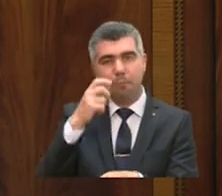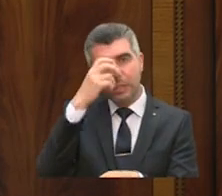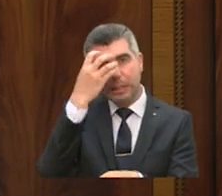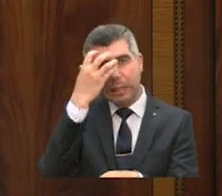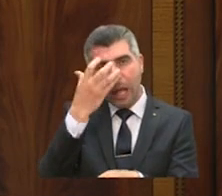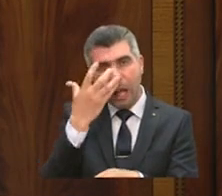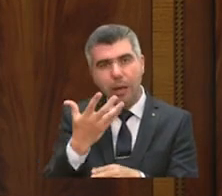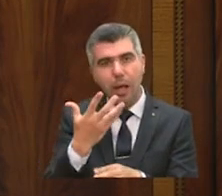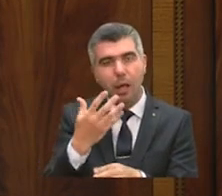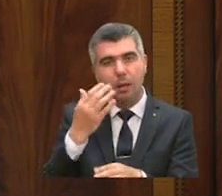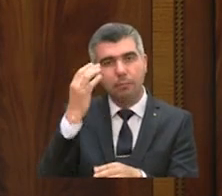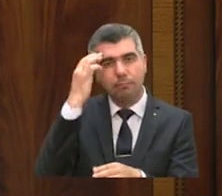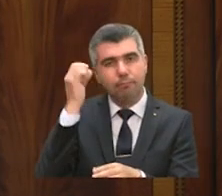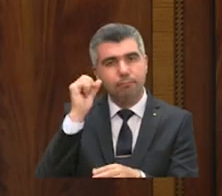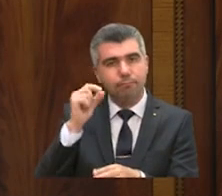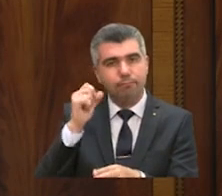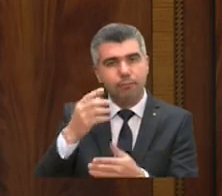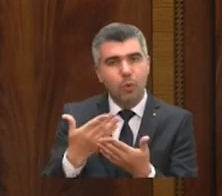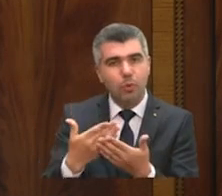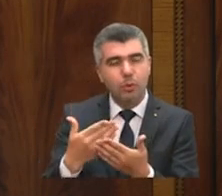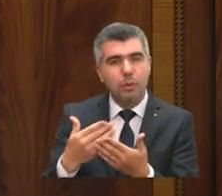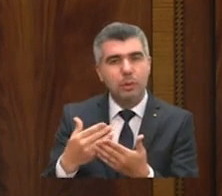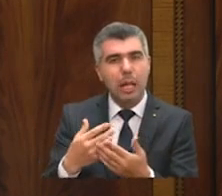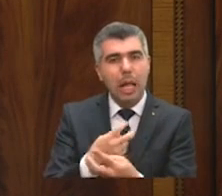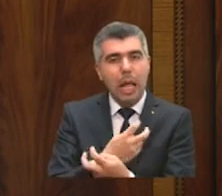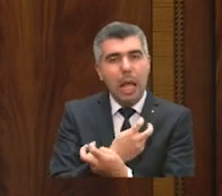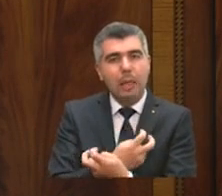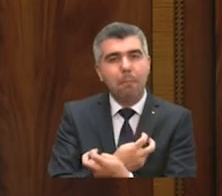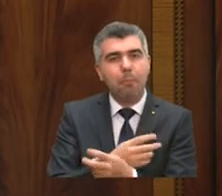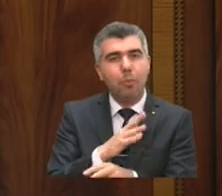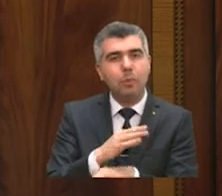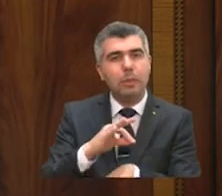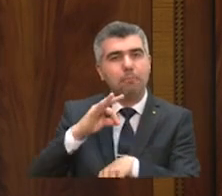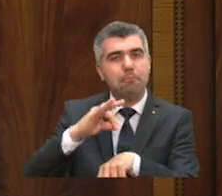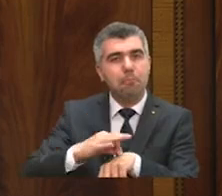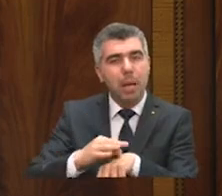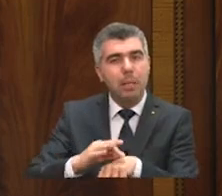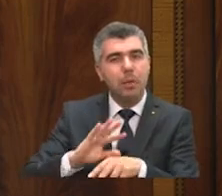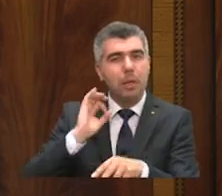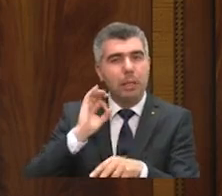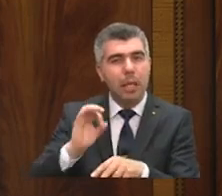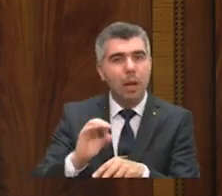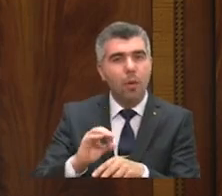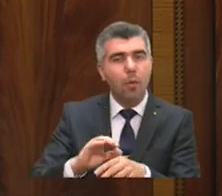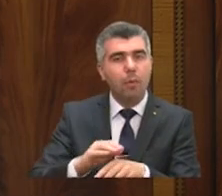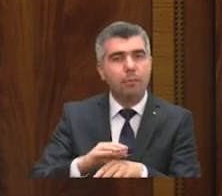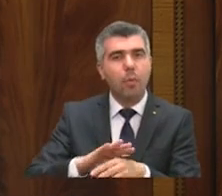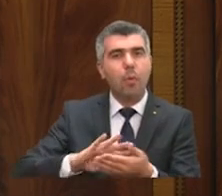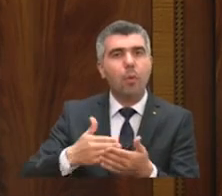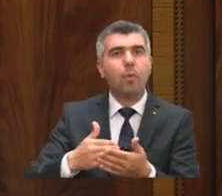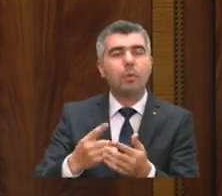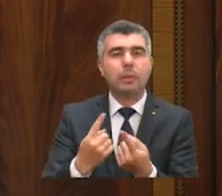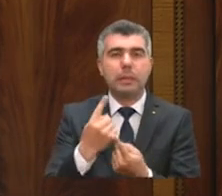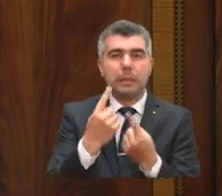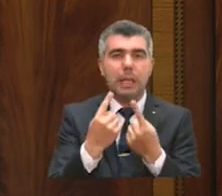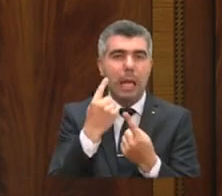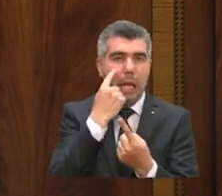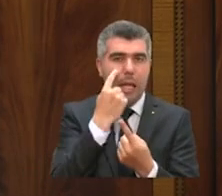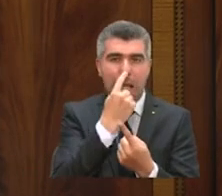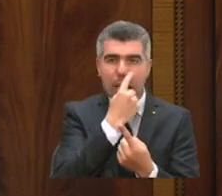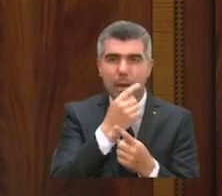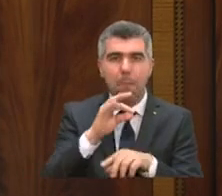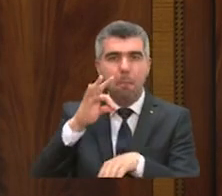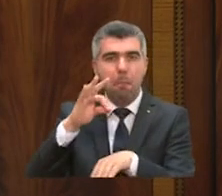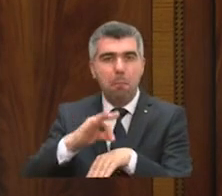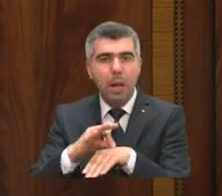وفيها حريق ديال الراس والظهر كيضر والانسان عيان بزاف فاتيكي وعنده لي دولور ديال لي موسكل ديالو، كيمكن حتى العينين ديالو يضروا بزاف ديال